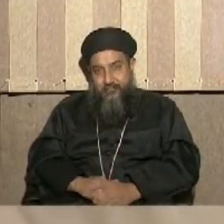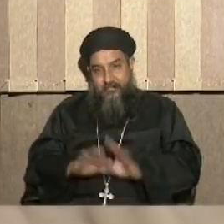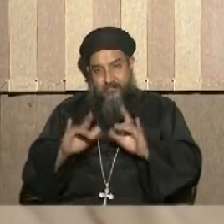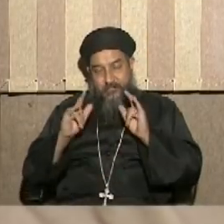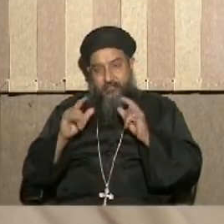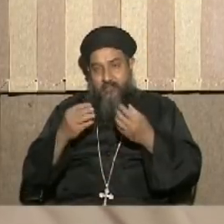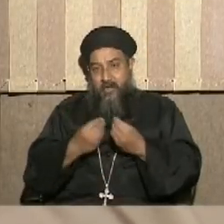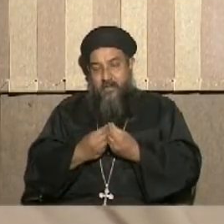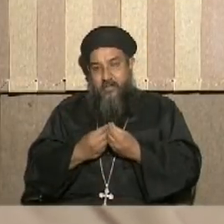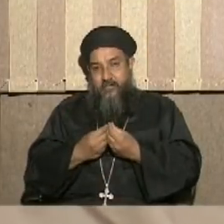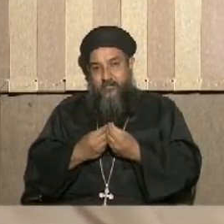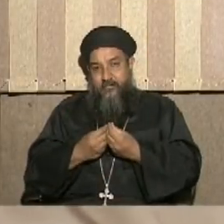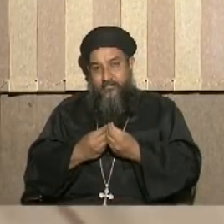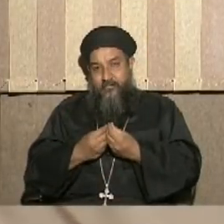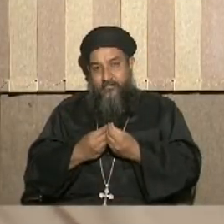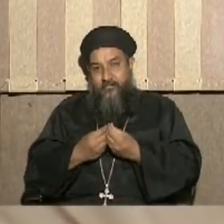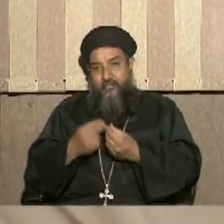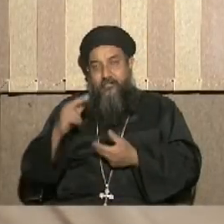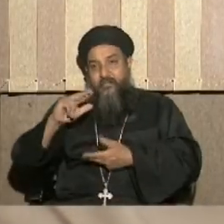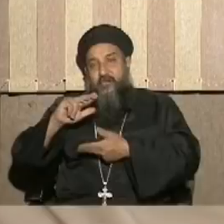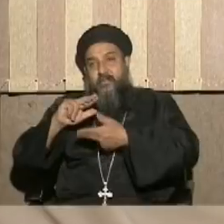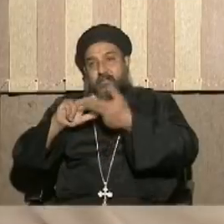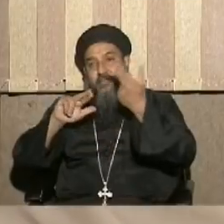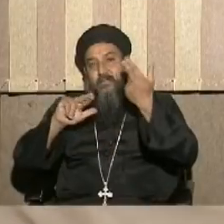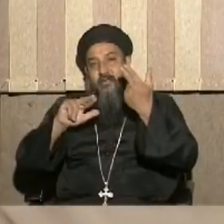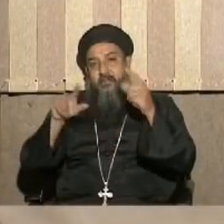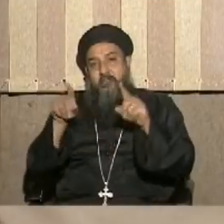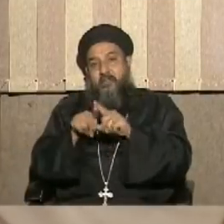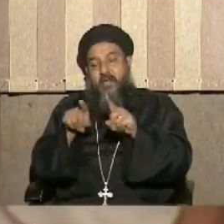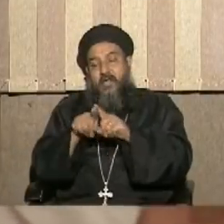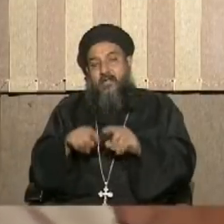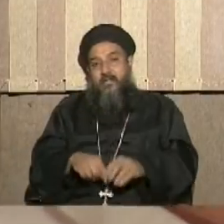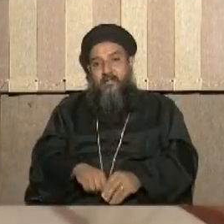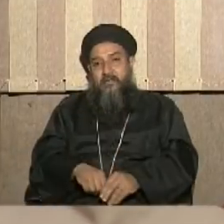ليه تسيبني لوحدي؟ ليه تسافر من غيري؟